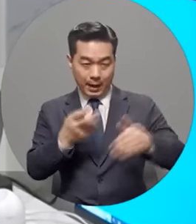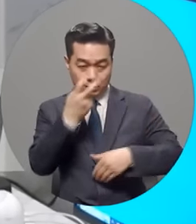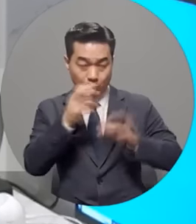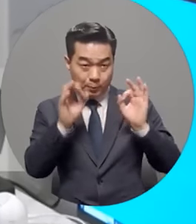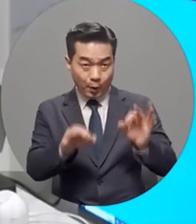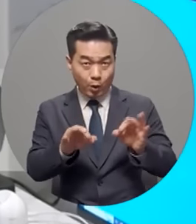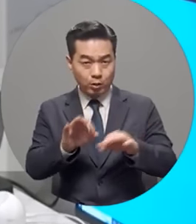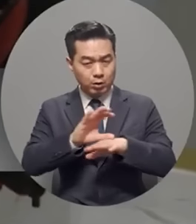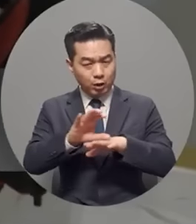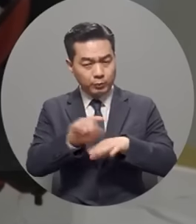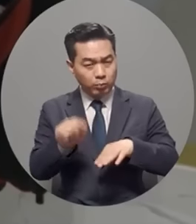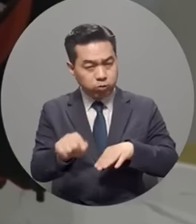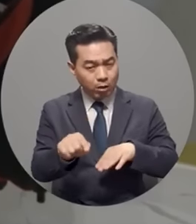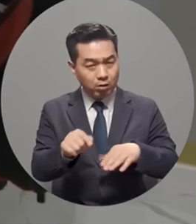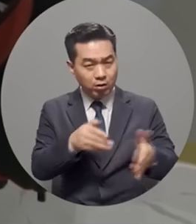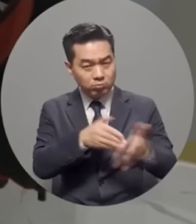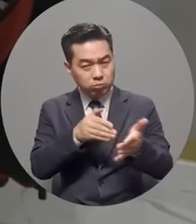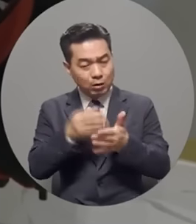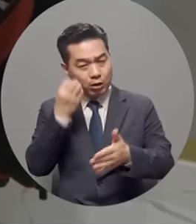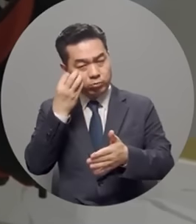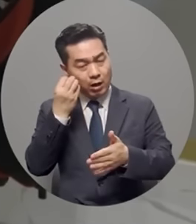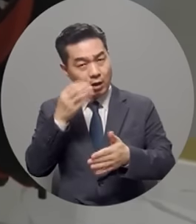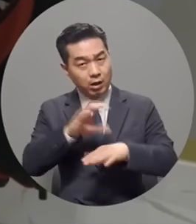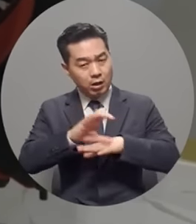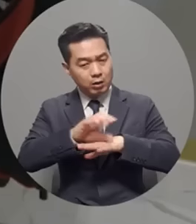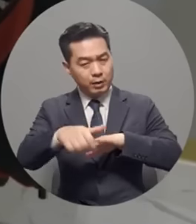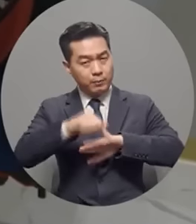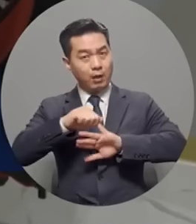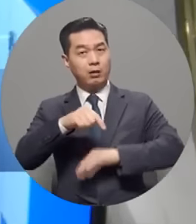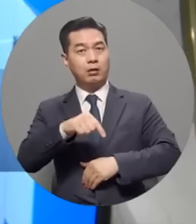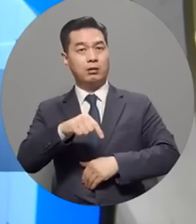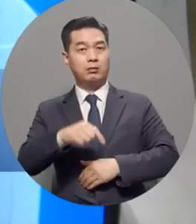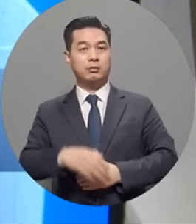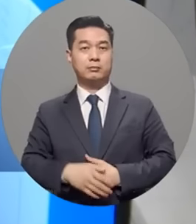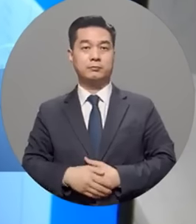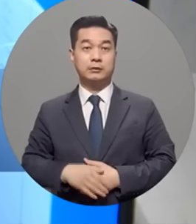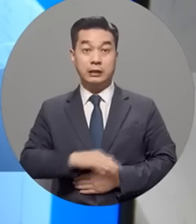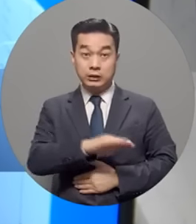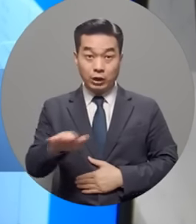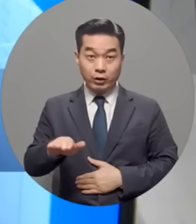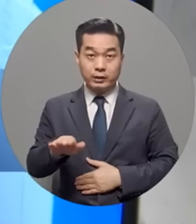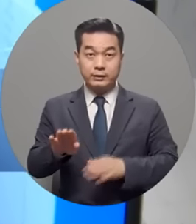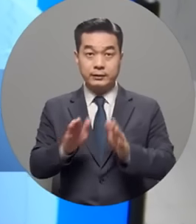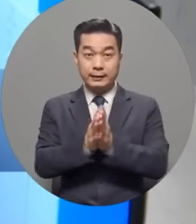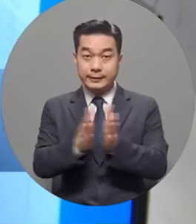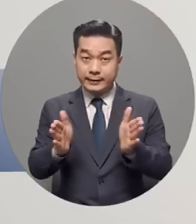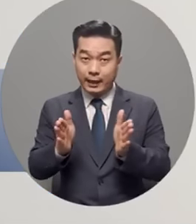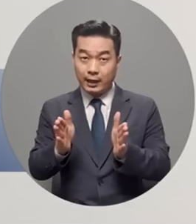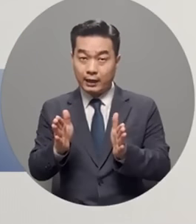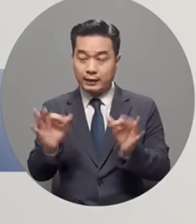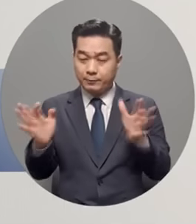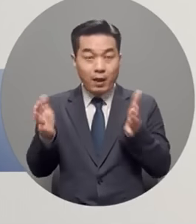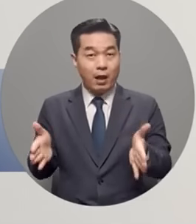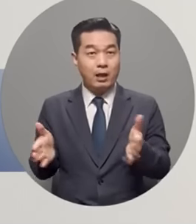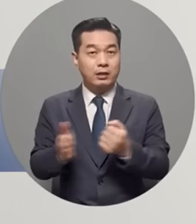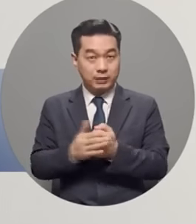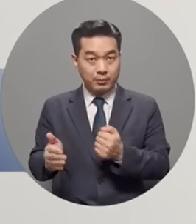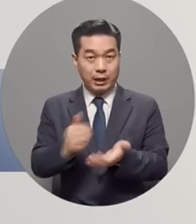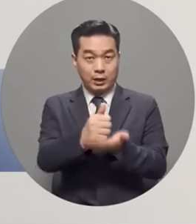컴퓨터가 제대로 켜지지 않는 걸 발견했다고 합니다 저희는 이제 오픈한지 얼마 안 돼가지고 님